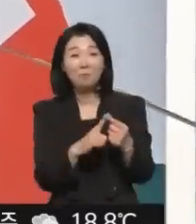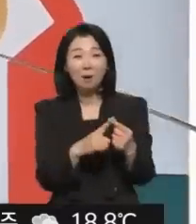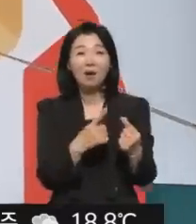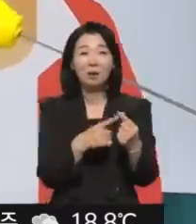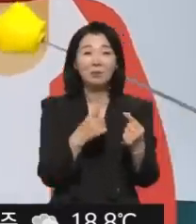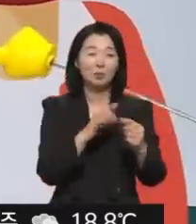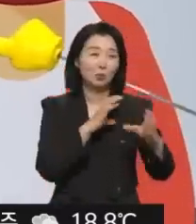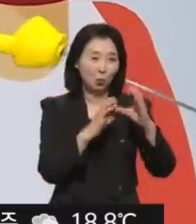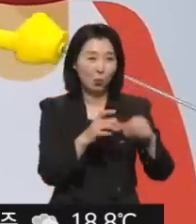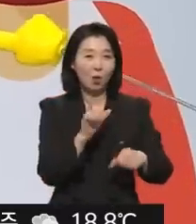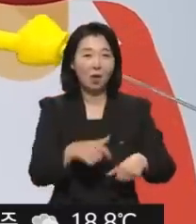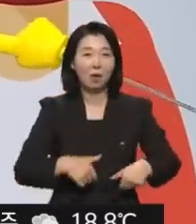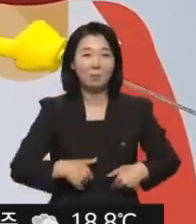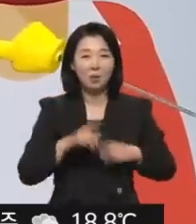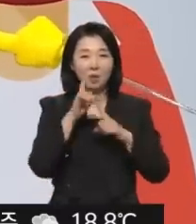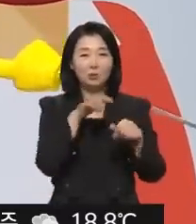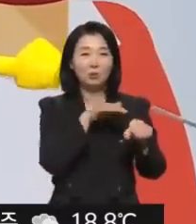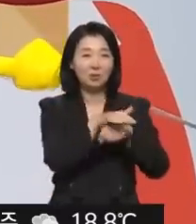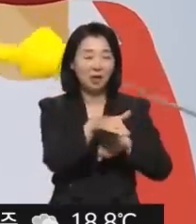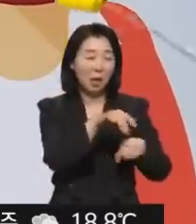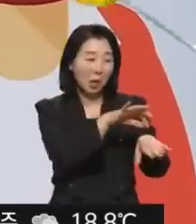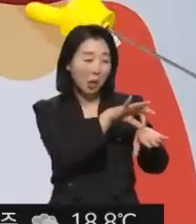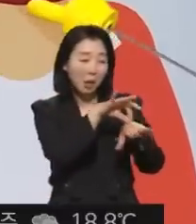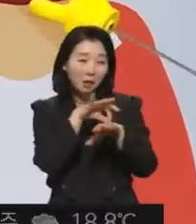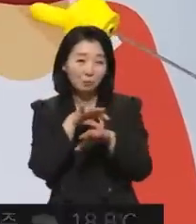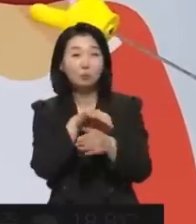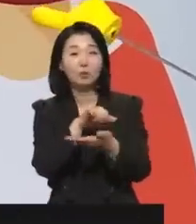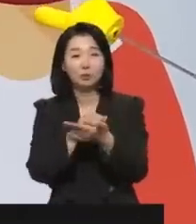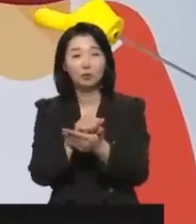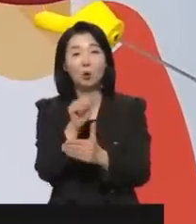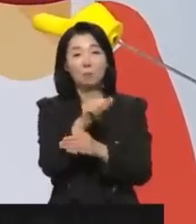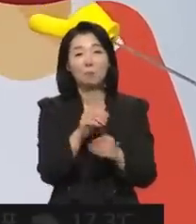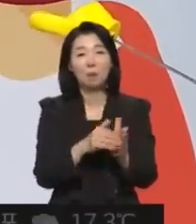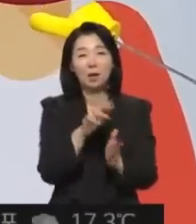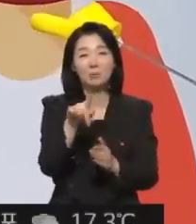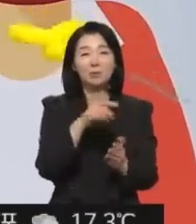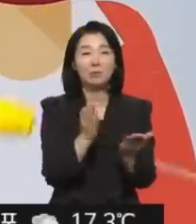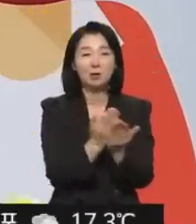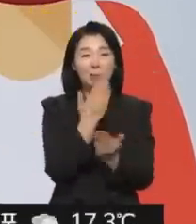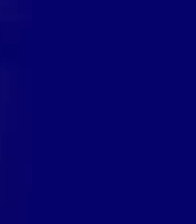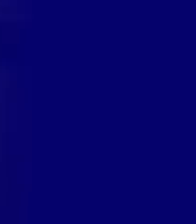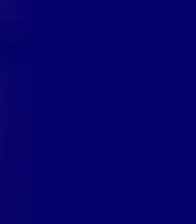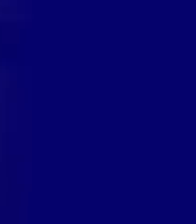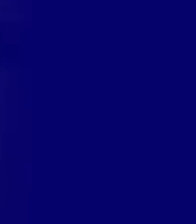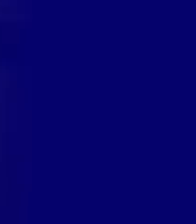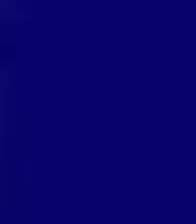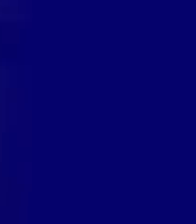노조 소통 강화, 2. 이준석 스타일 일부 수용, 3. MG 맞춤형 민생 행보.